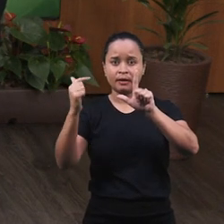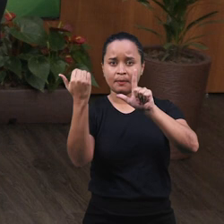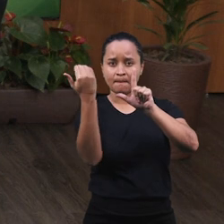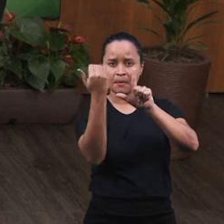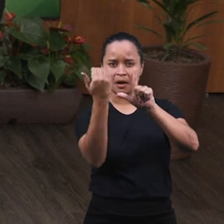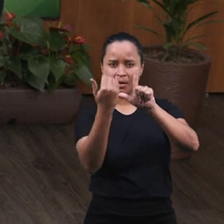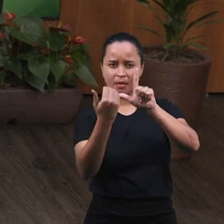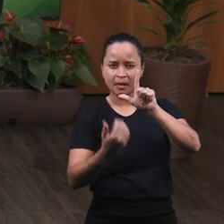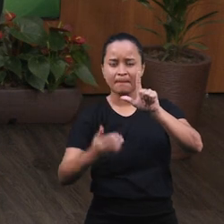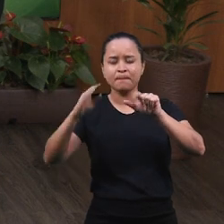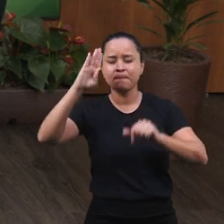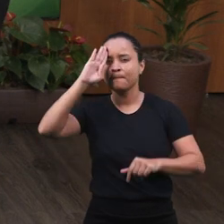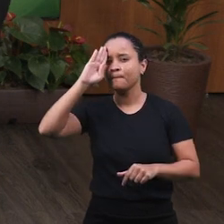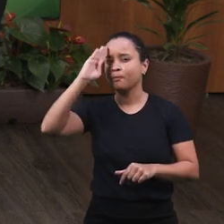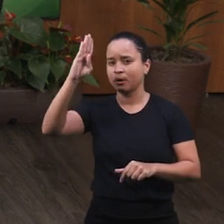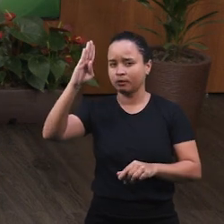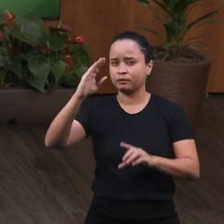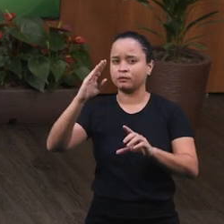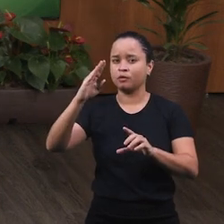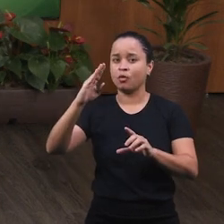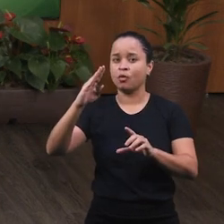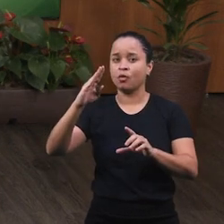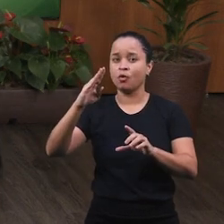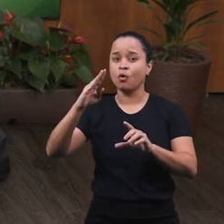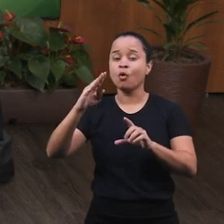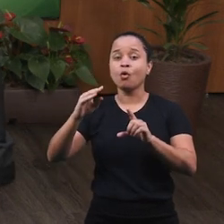culte à l'Ancien Testament.